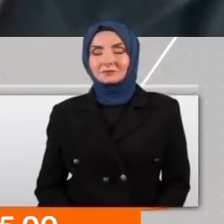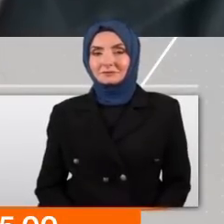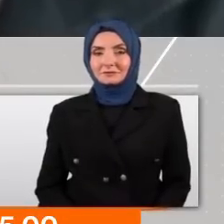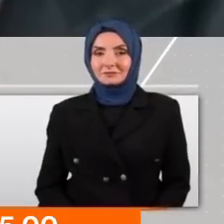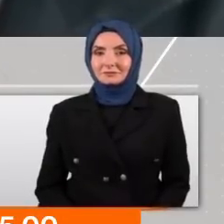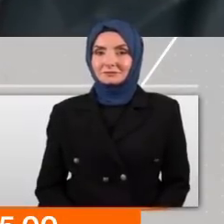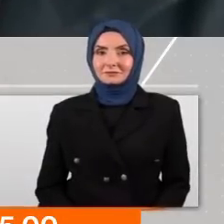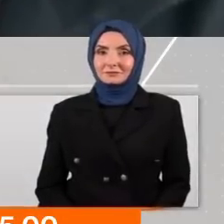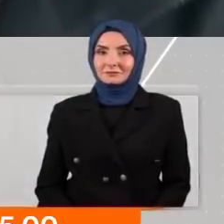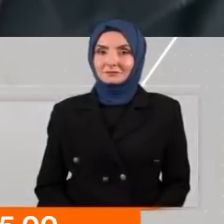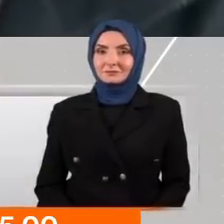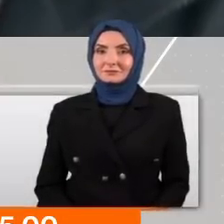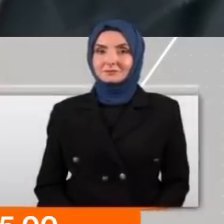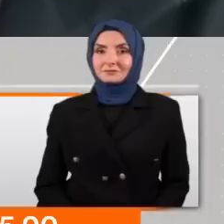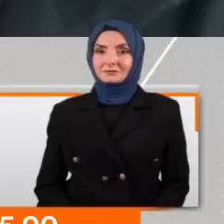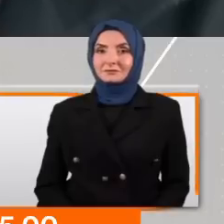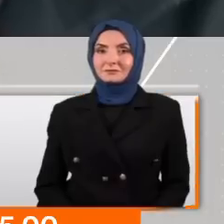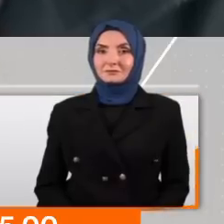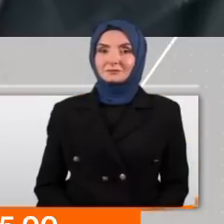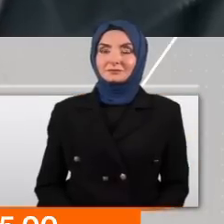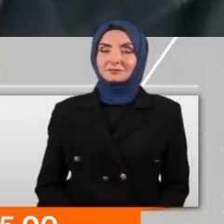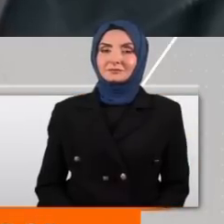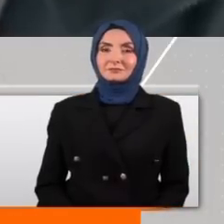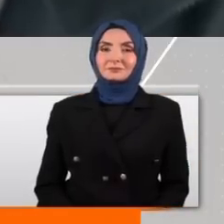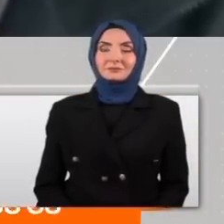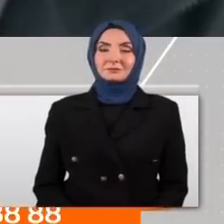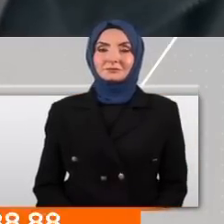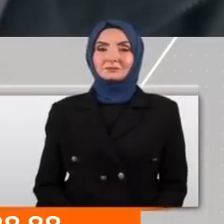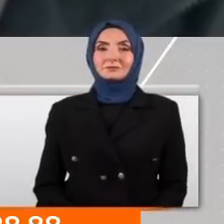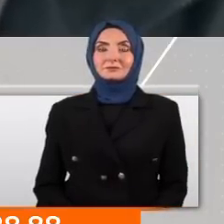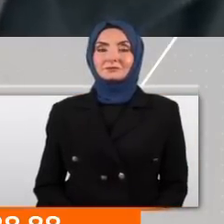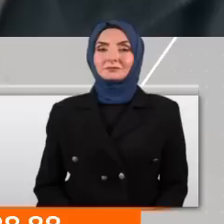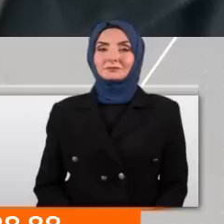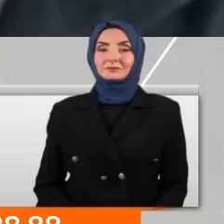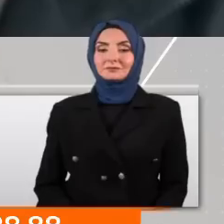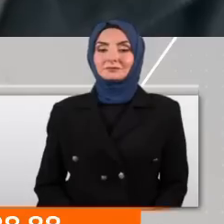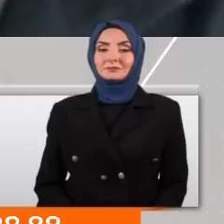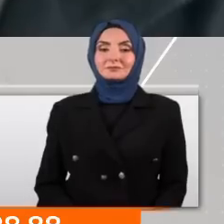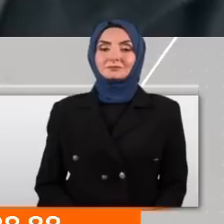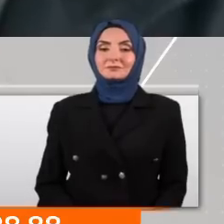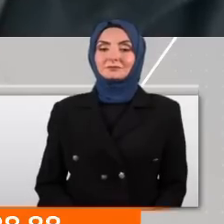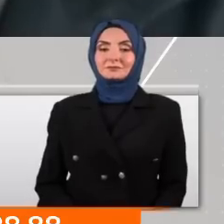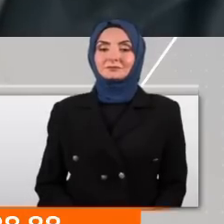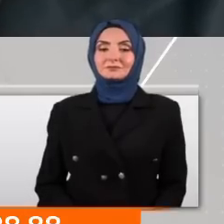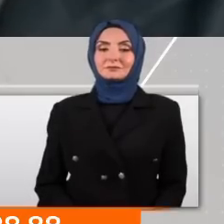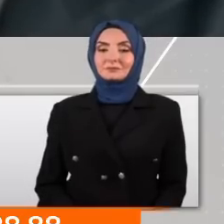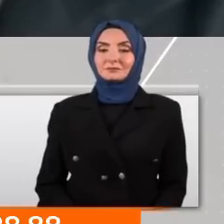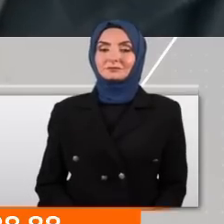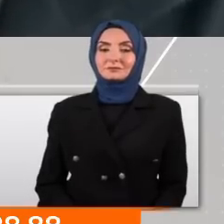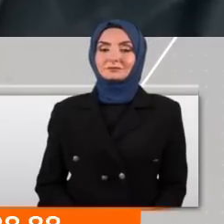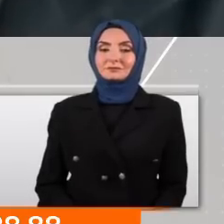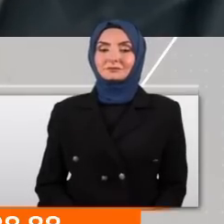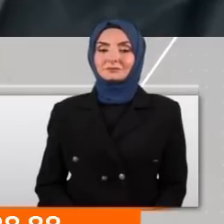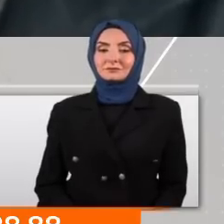General makarturun sözüydü çiğnediğiniz kuralları hatırlayın bu denizaltı için bazı kuralları çiğnedim Bu sırada mantık ve iyi mühendislikten destek